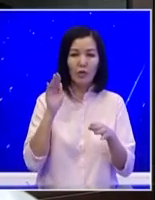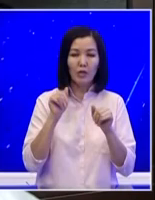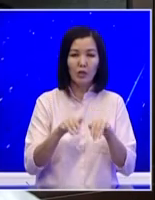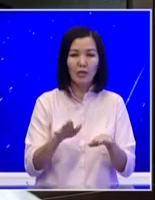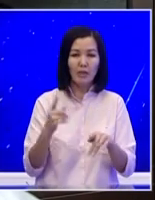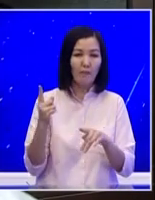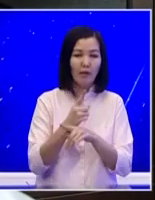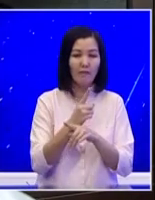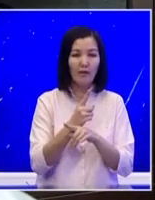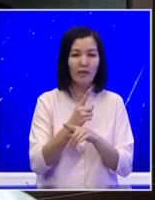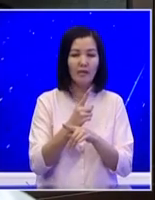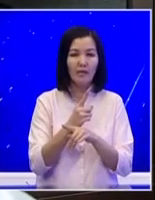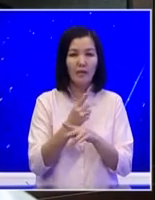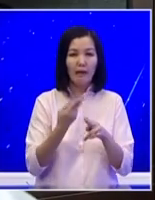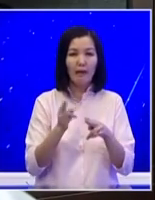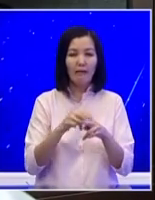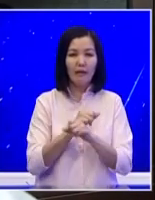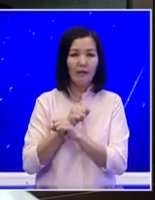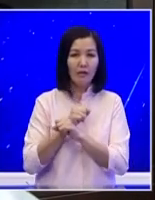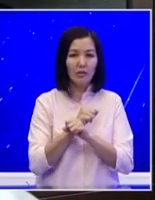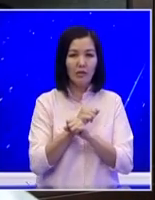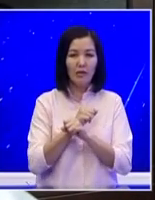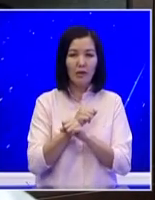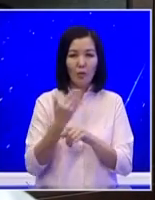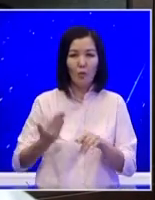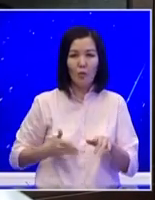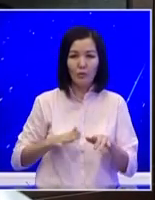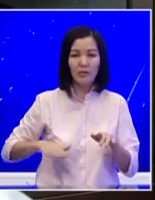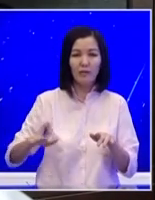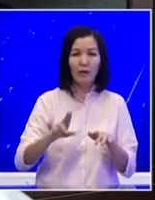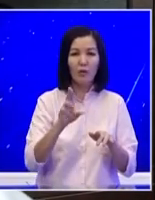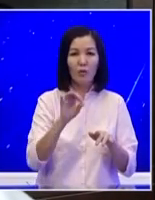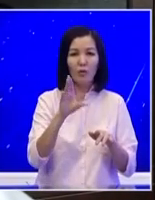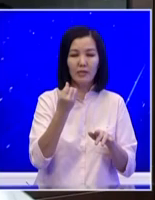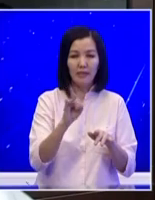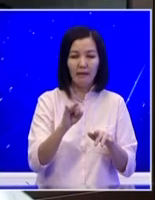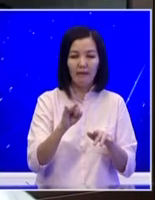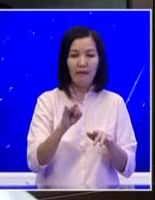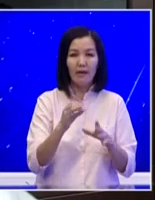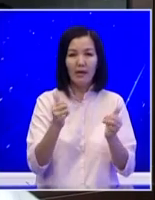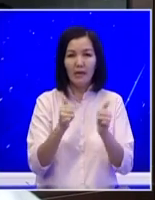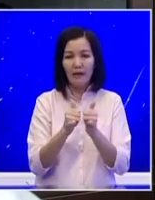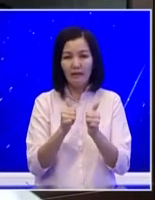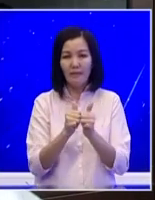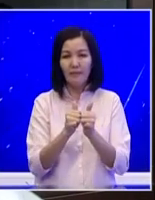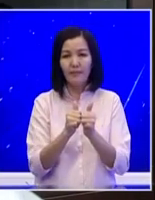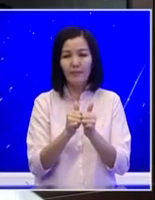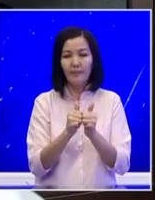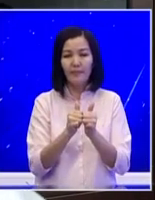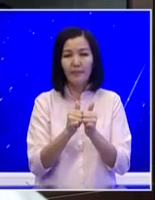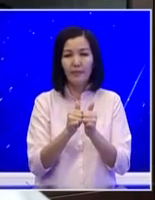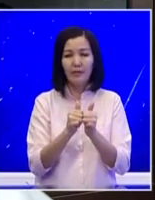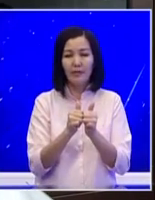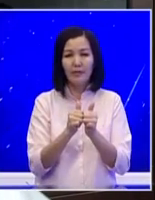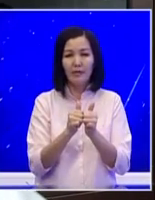В первую очередь это в дачном обществе Коксай и прилегающих трех дачных